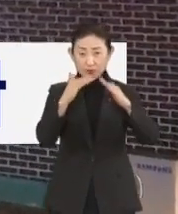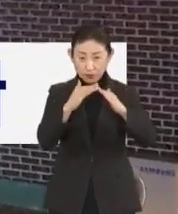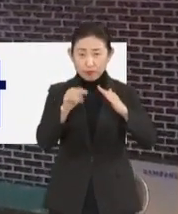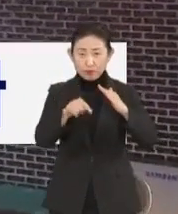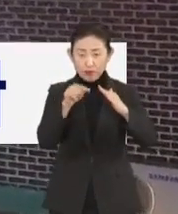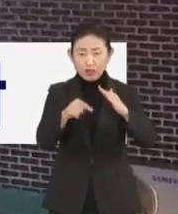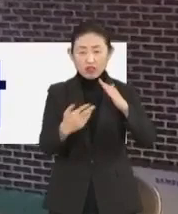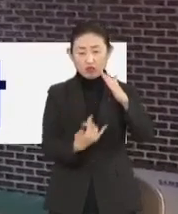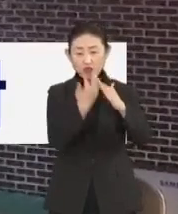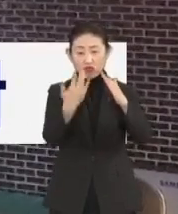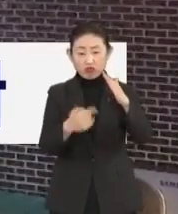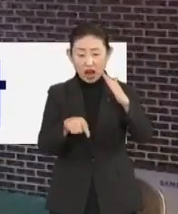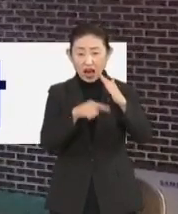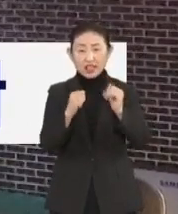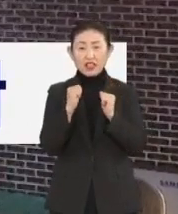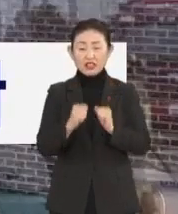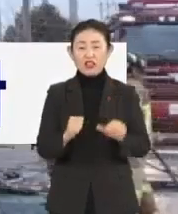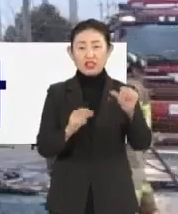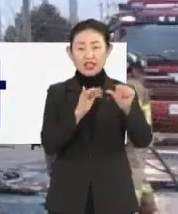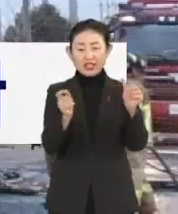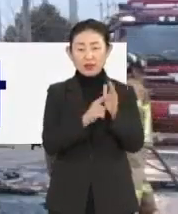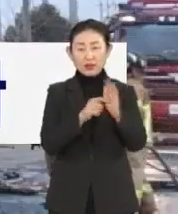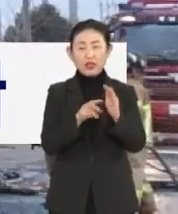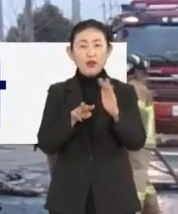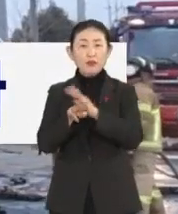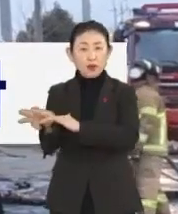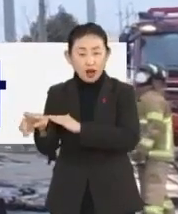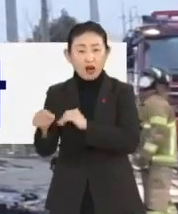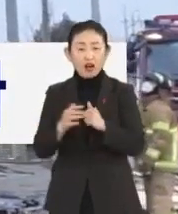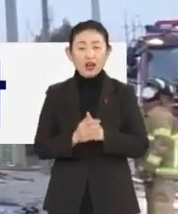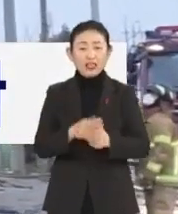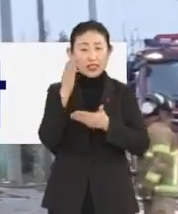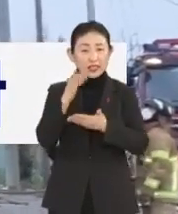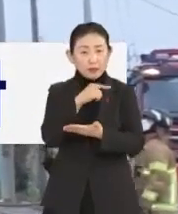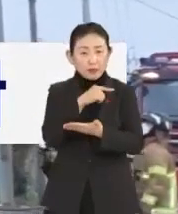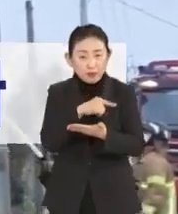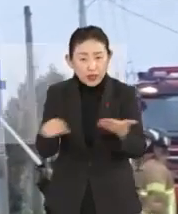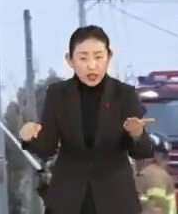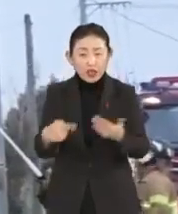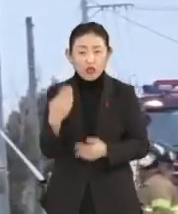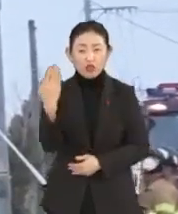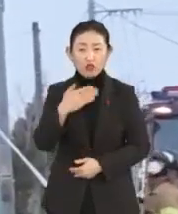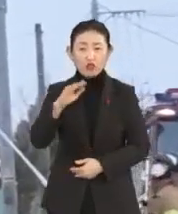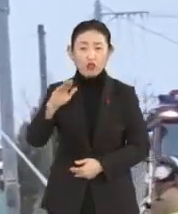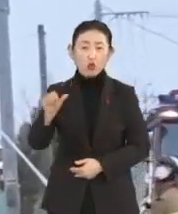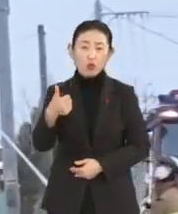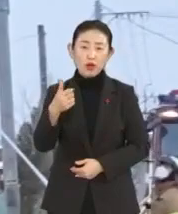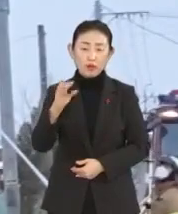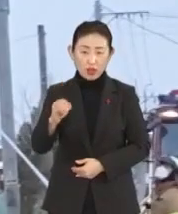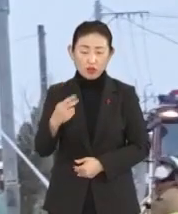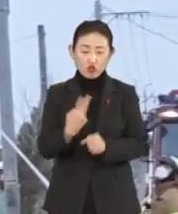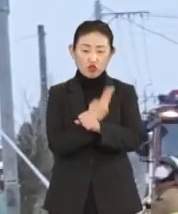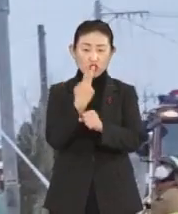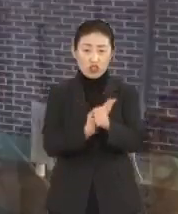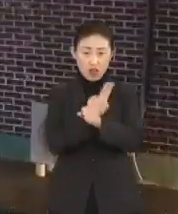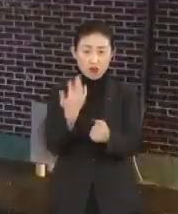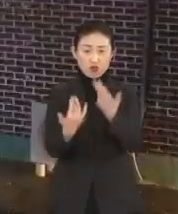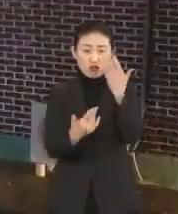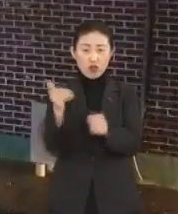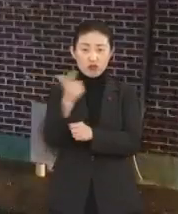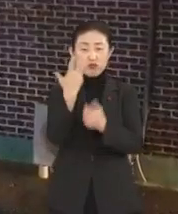불이나 거주자 5명이 긴급 대표하고 소방서 주사한 9,500만원의 재산 피해를 낸 뒤 2시간여 만에